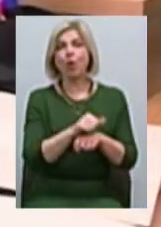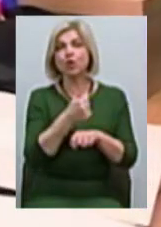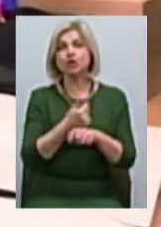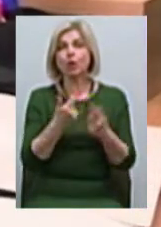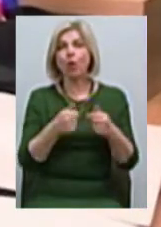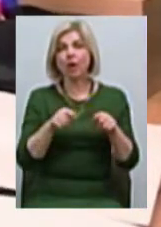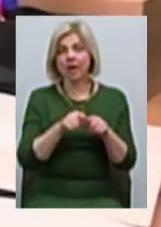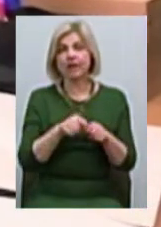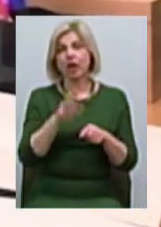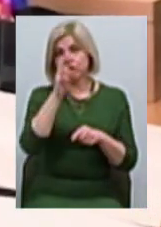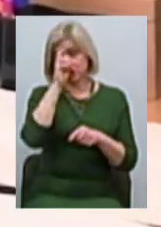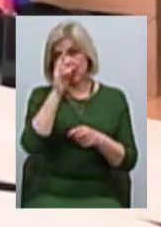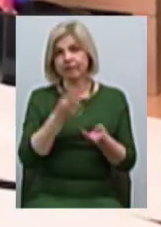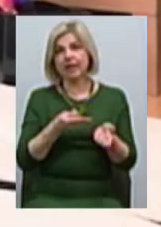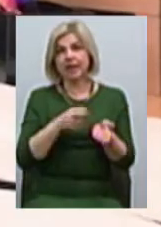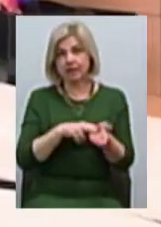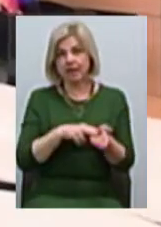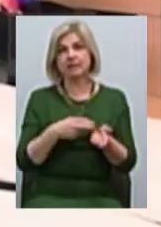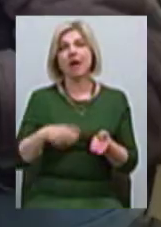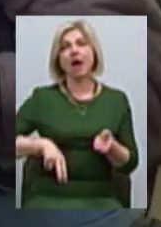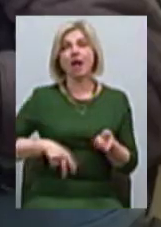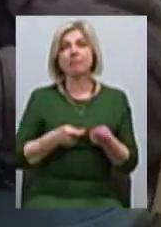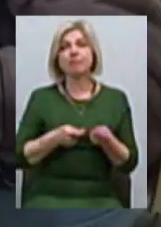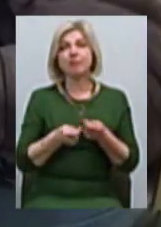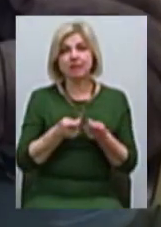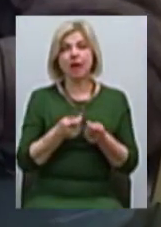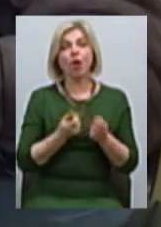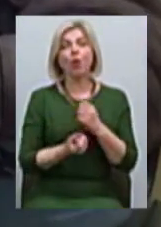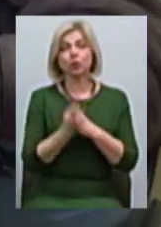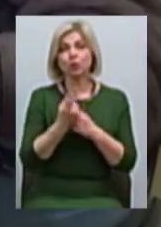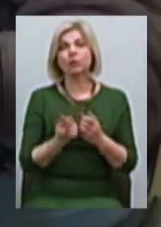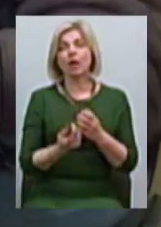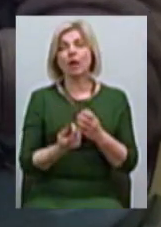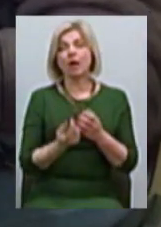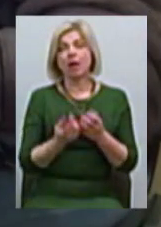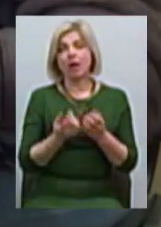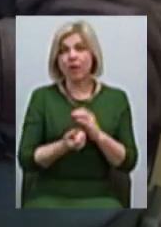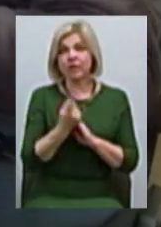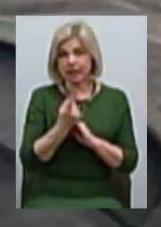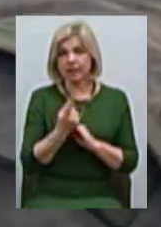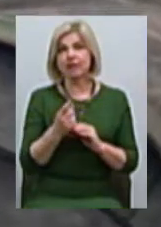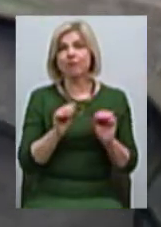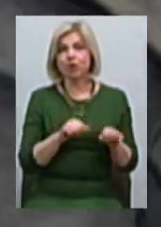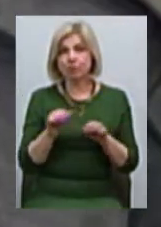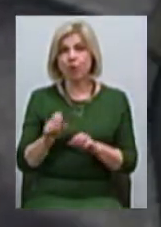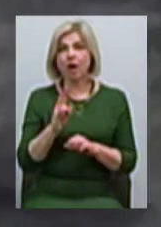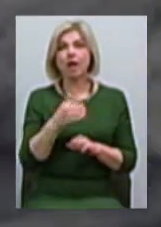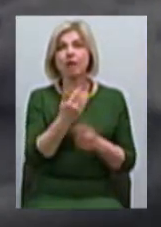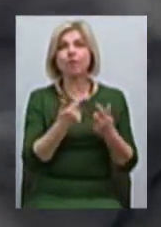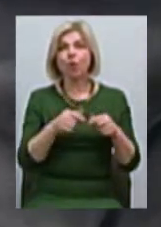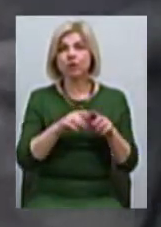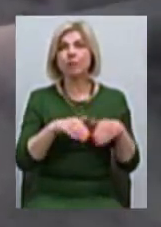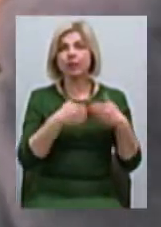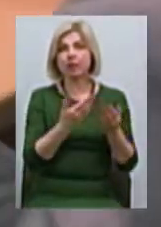ведення державної реєстрації виборців Шевченківської райадміністрації, відколи з'явилася можливість змінити місце голосування, до їхнього відділу звернулося